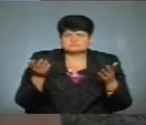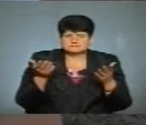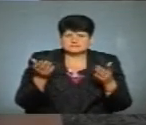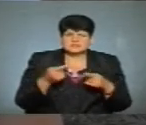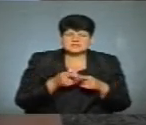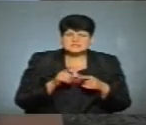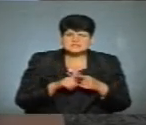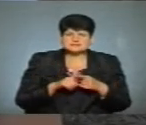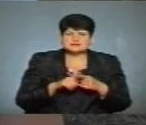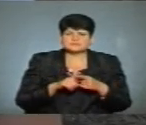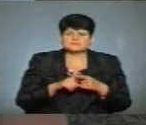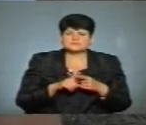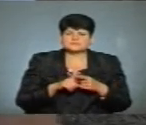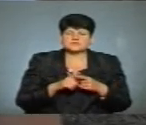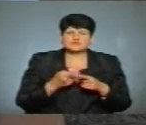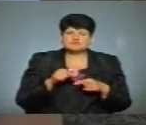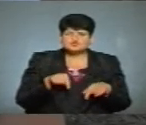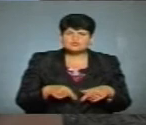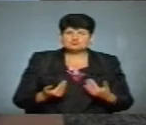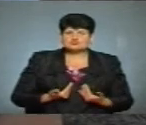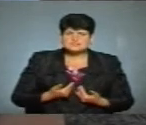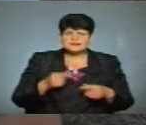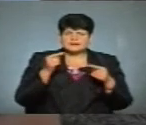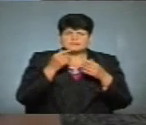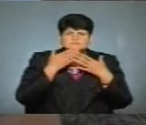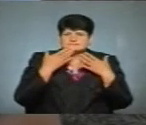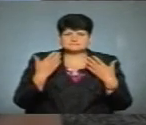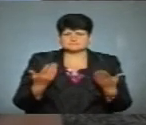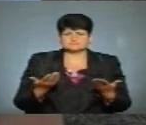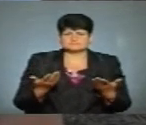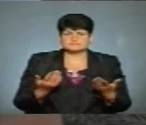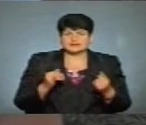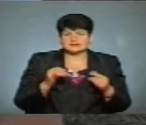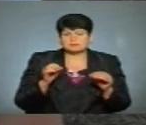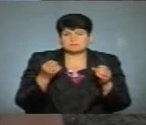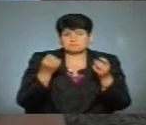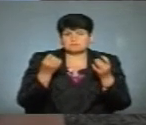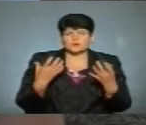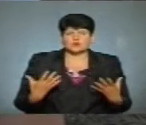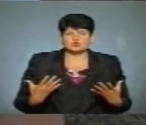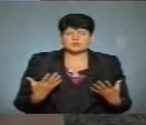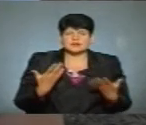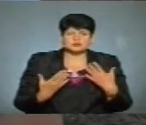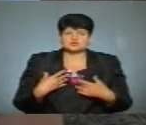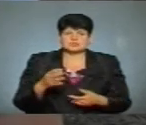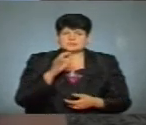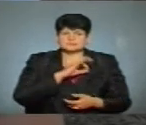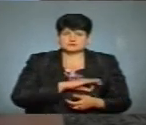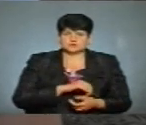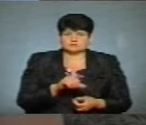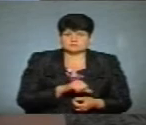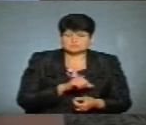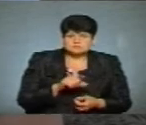ніякого, якби, скажімо так, в цьому житті кайфу він не приносить. І ти просто, якщо ти не зживаєш дозу, то ти не можеш